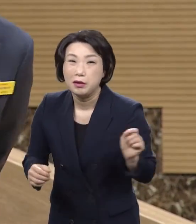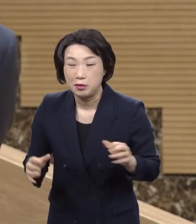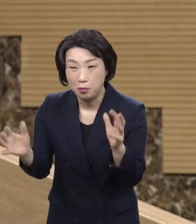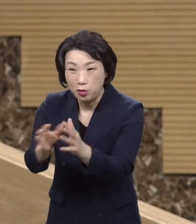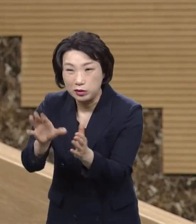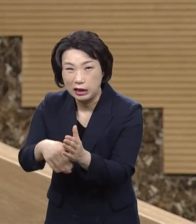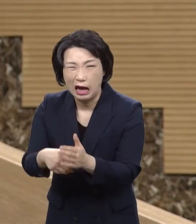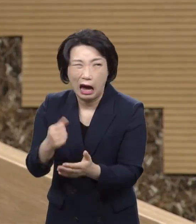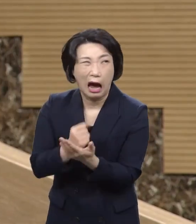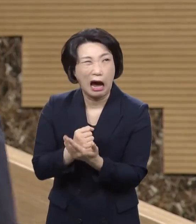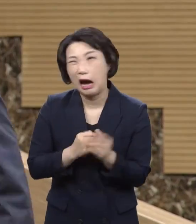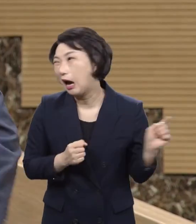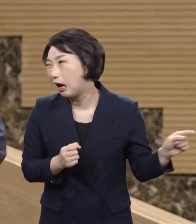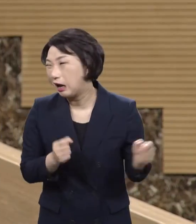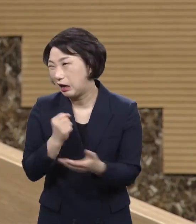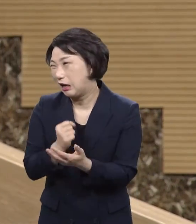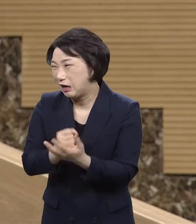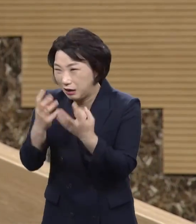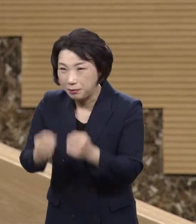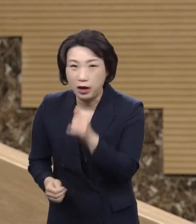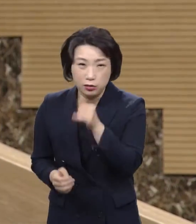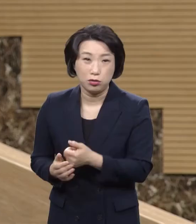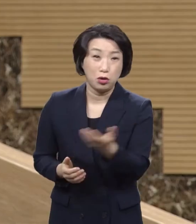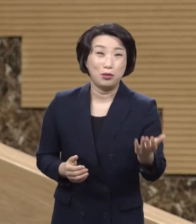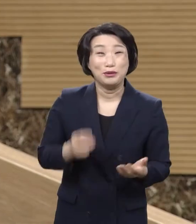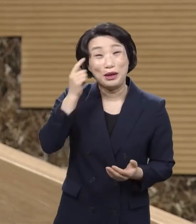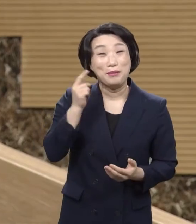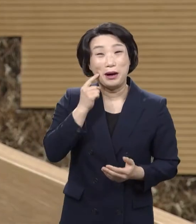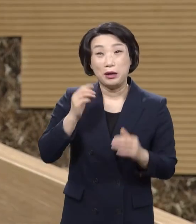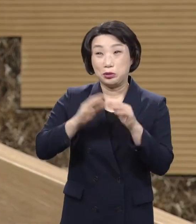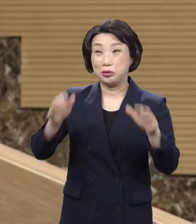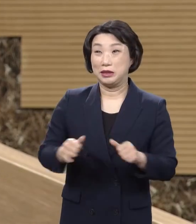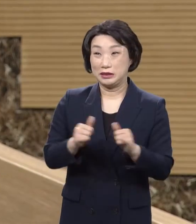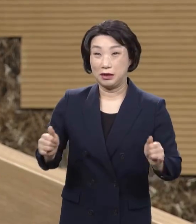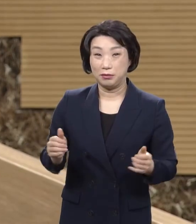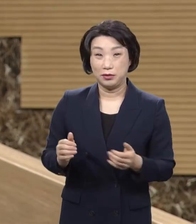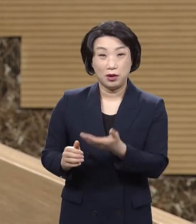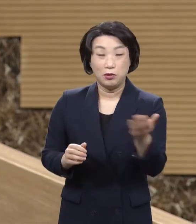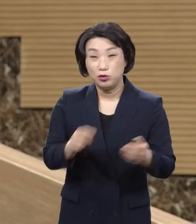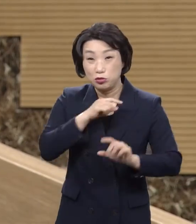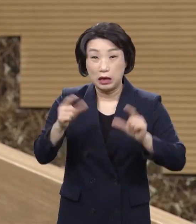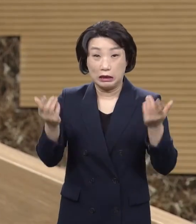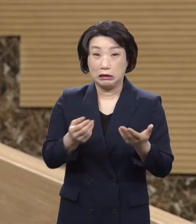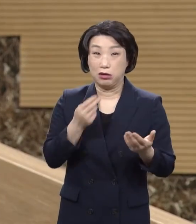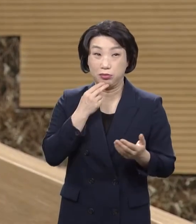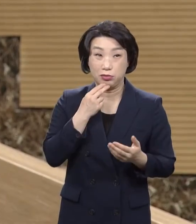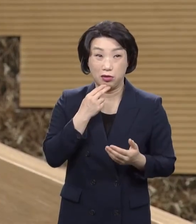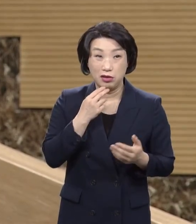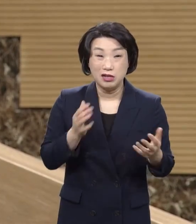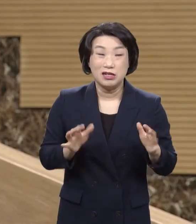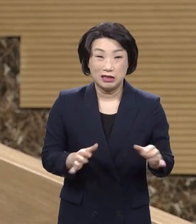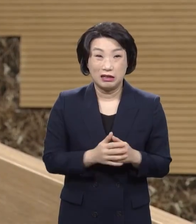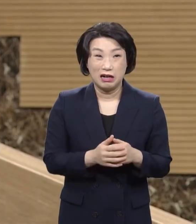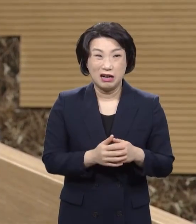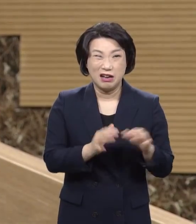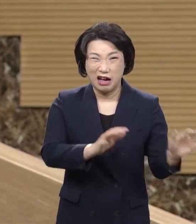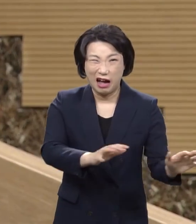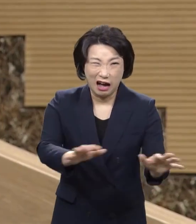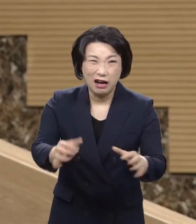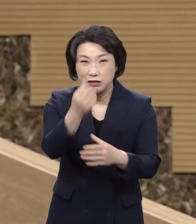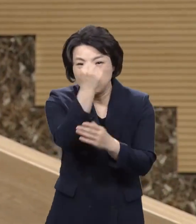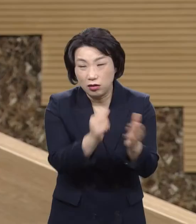생각 한번 해보세요. 그 참 빤히 동네 사람들이 주일날 일 안 해서 그런 일이 벌어진 걸 빤히 알잖아요.